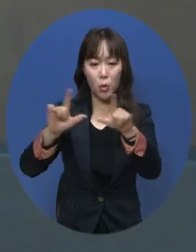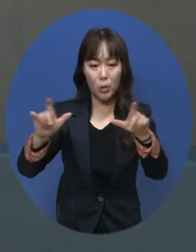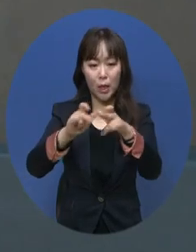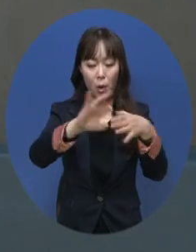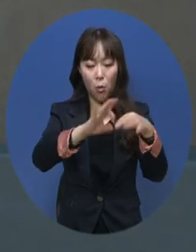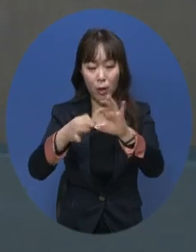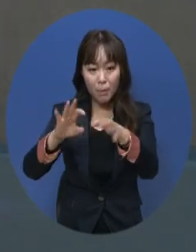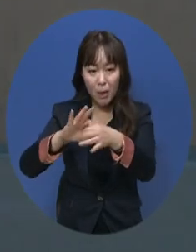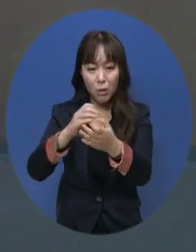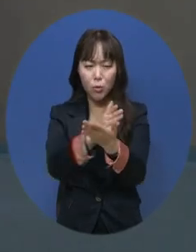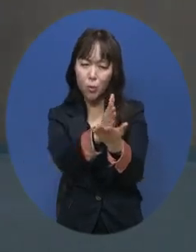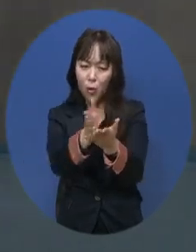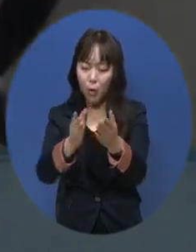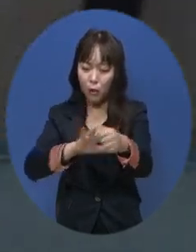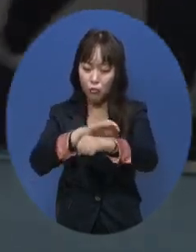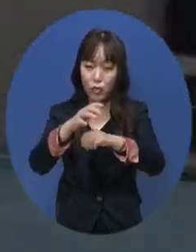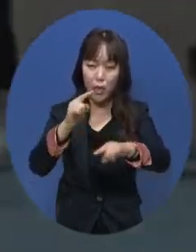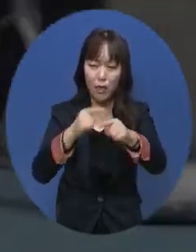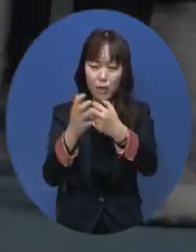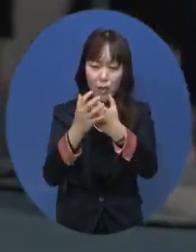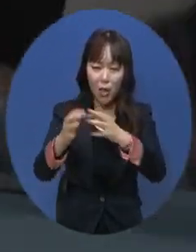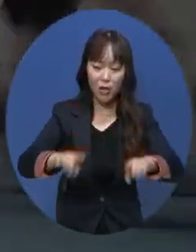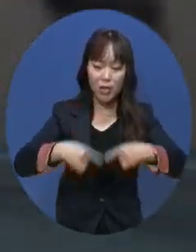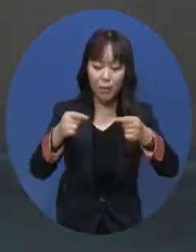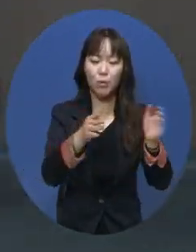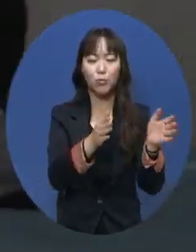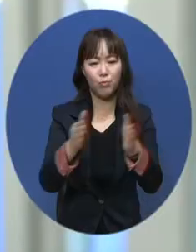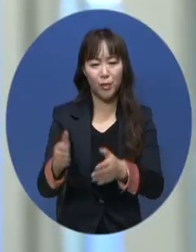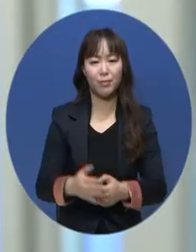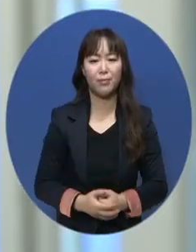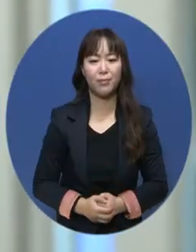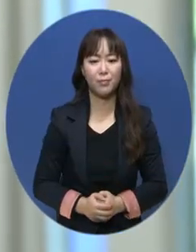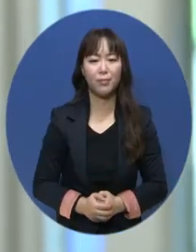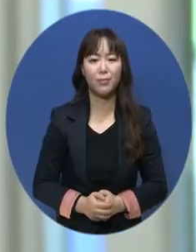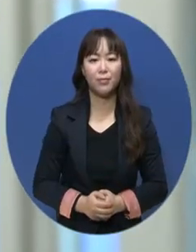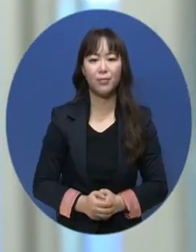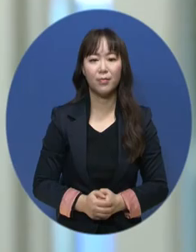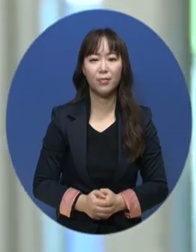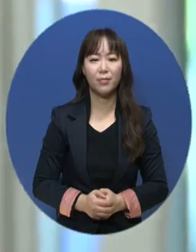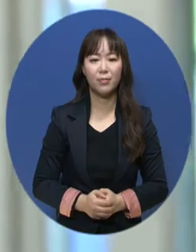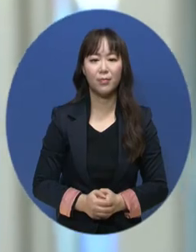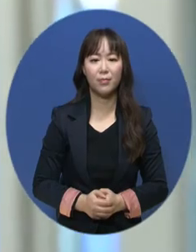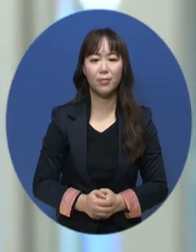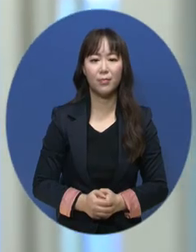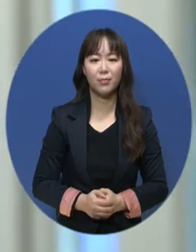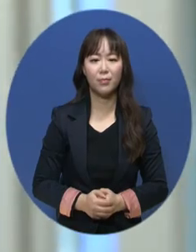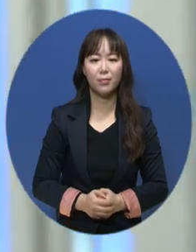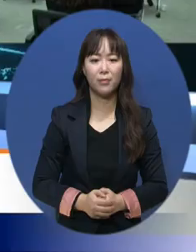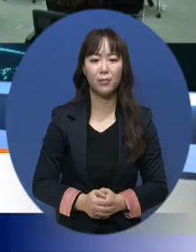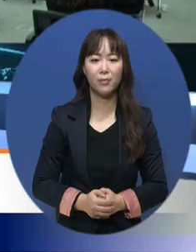패럴림픽과 종목별 국제대회 등에 참가를 준비합니다. 복지TV 뉴스 정두리입니다.